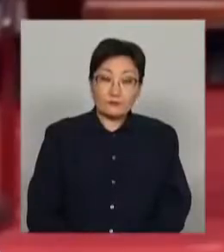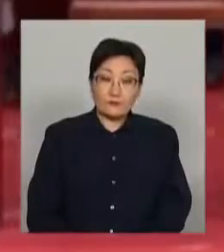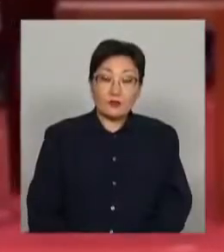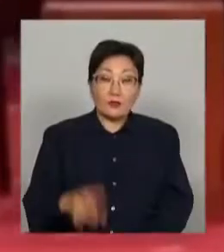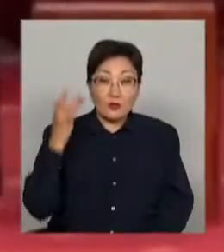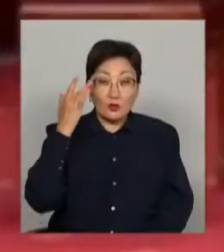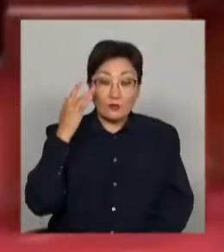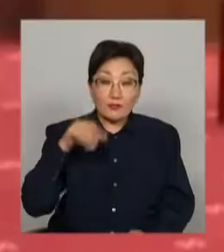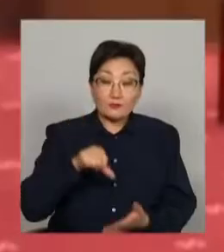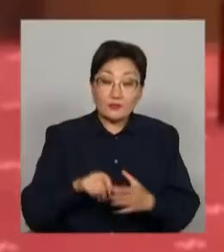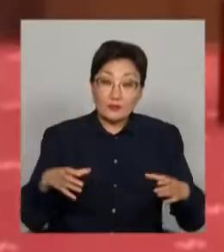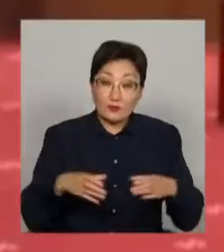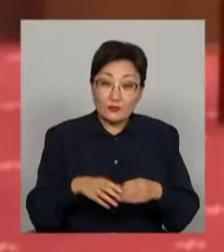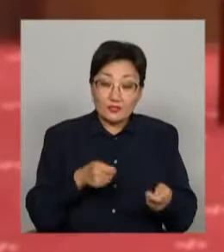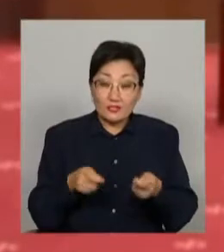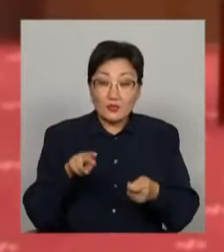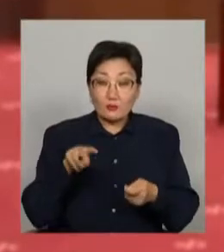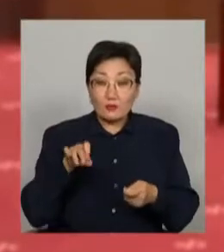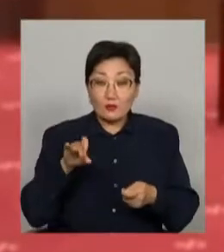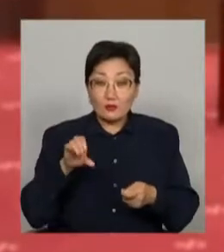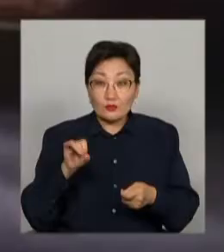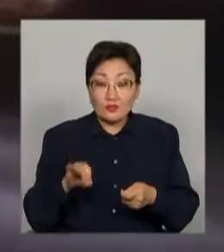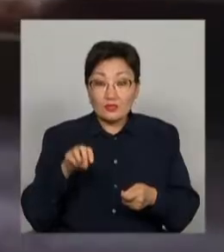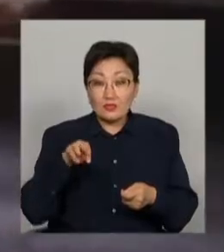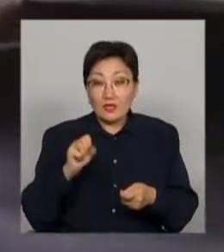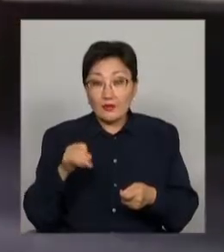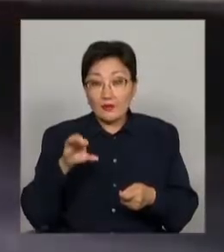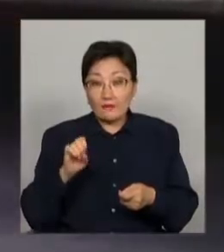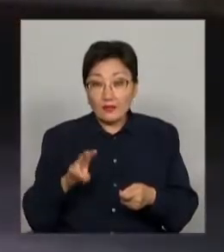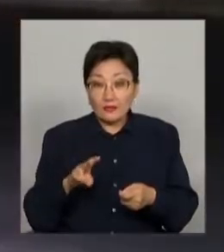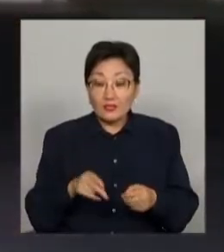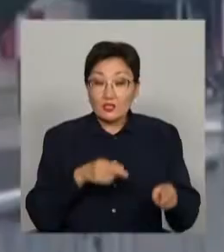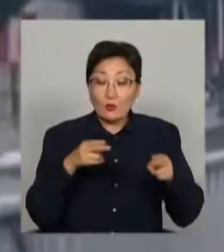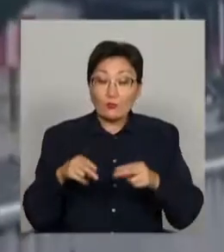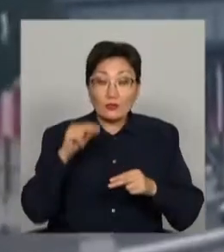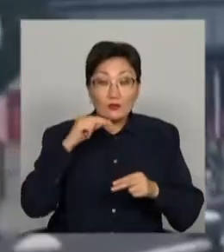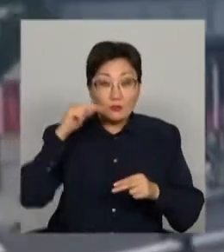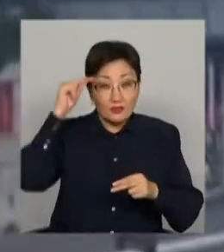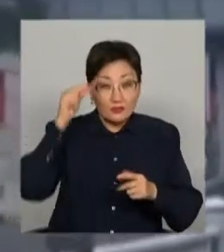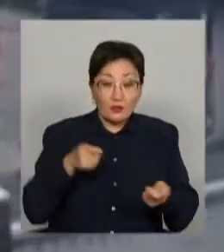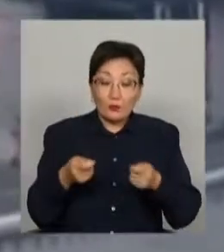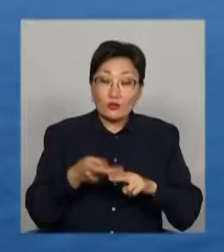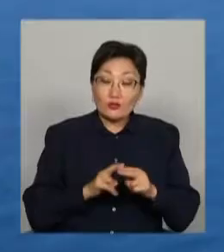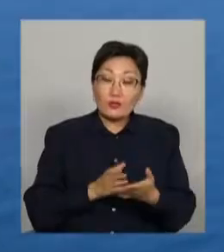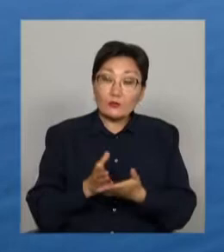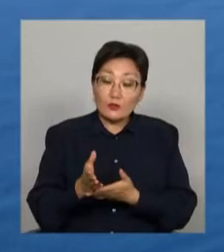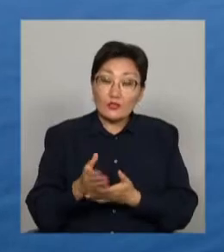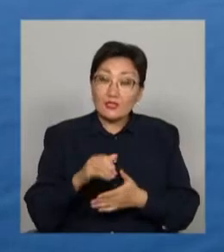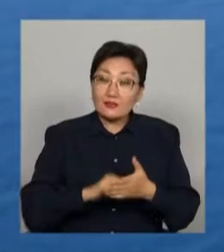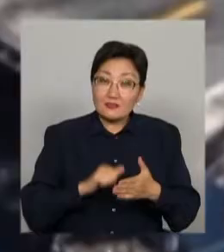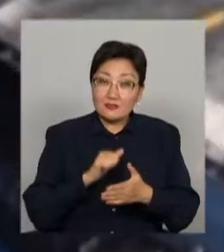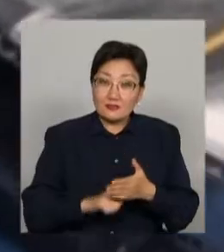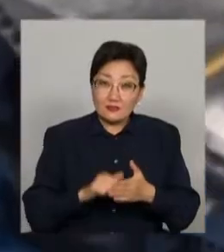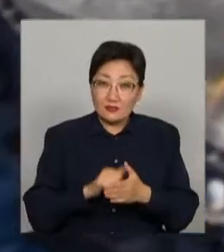АқШ өкілдер палатасының спикері Нэнси Пелоси Тайван аралына келді. Бұған дейін Қытай билігі оның бұл сапарының салдары жақсы болмайды